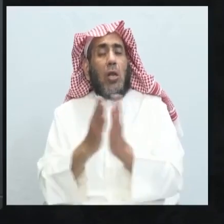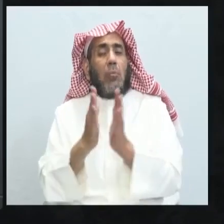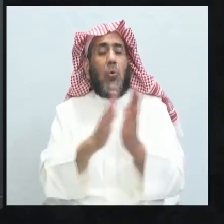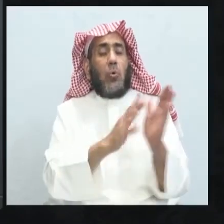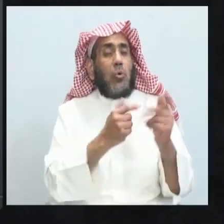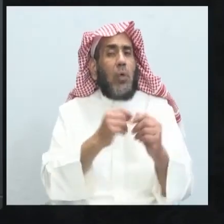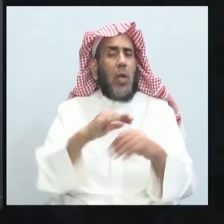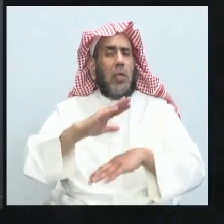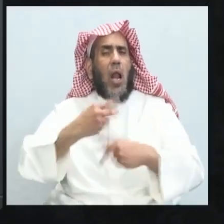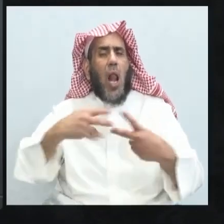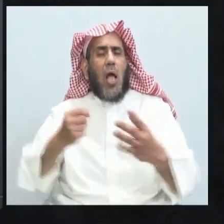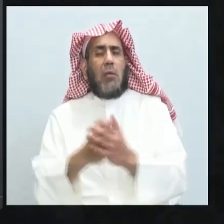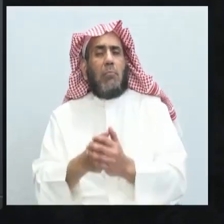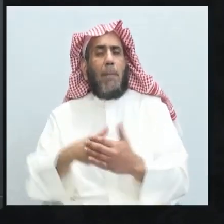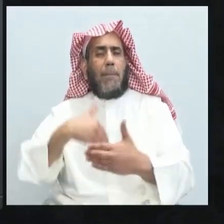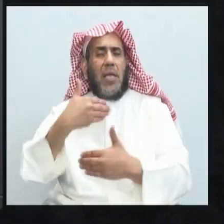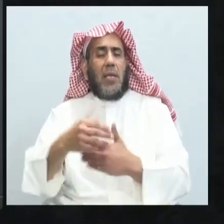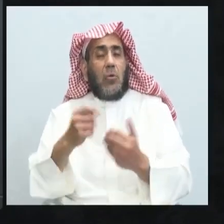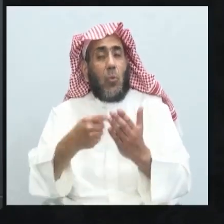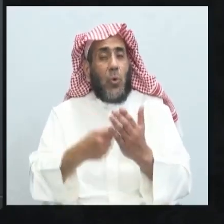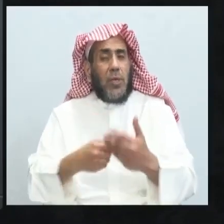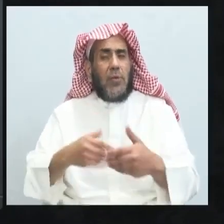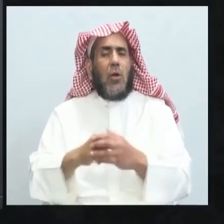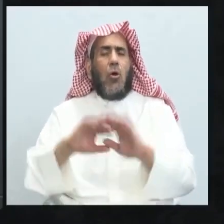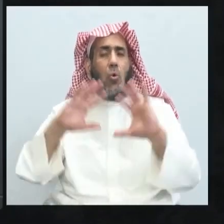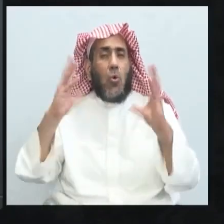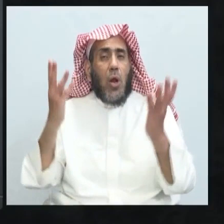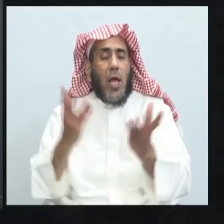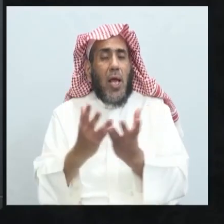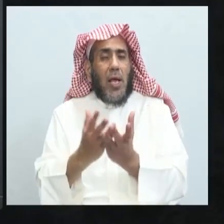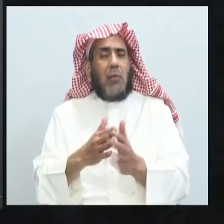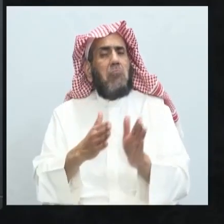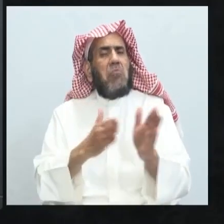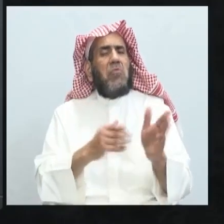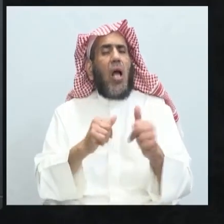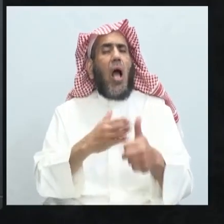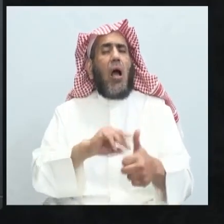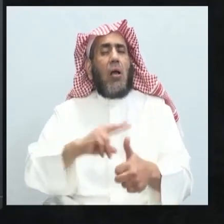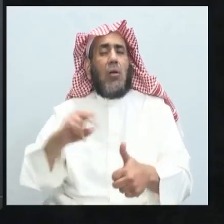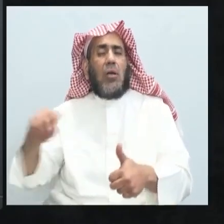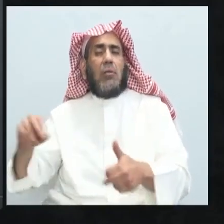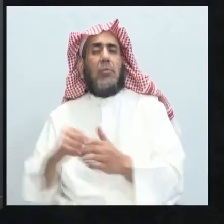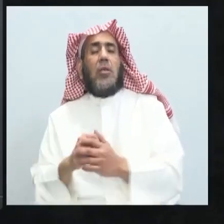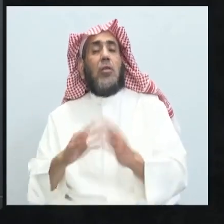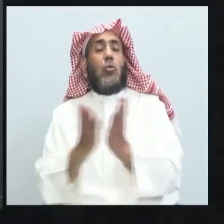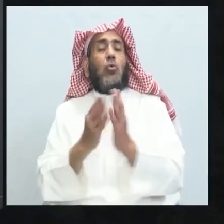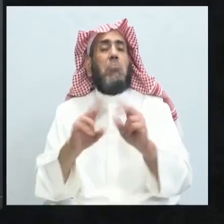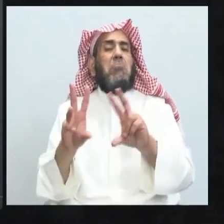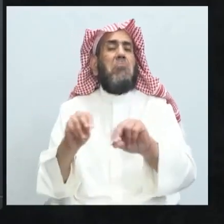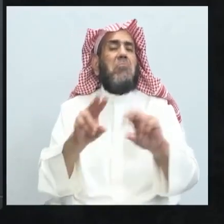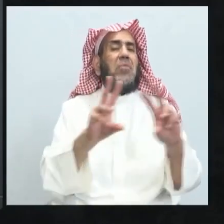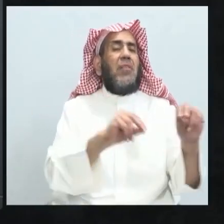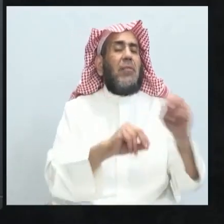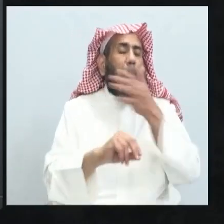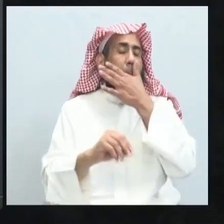ذكرت الادب و تحدثت عن الادب بعد ذلك او دونت في الادب كلها سارت او اكثرها سارت او اكثر هذه الكتب سارت على او سار